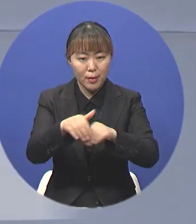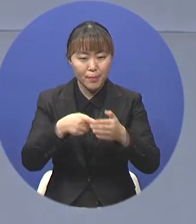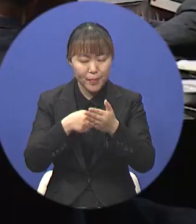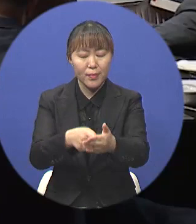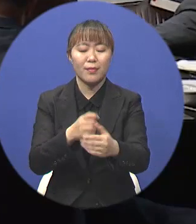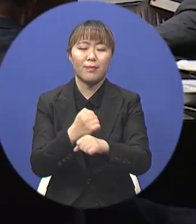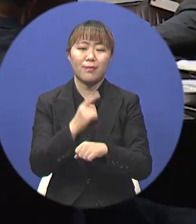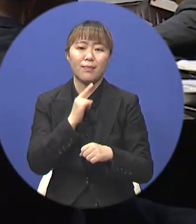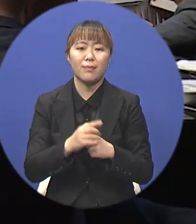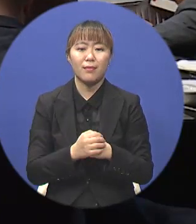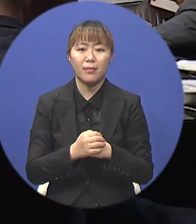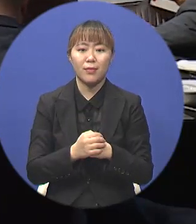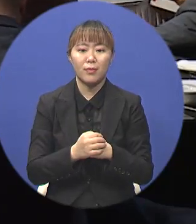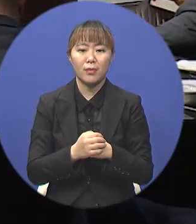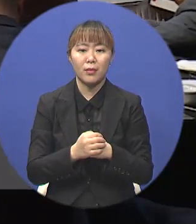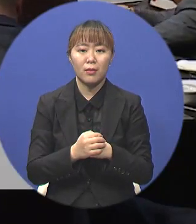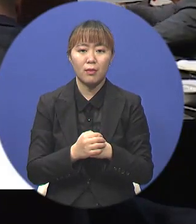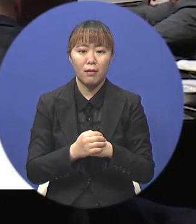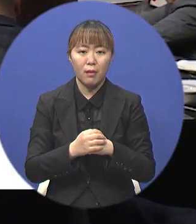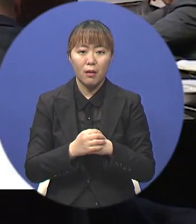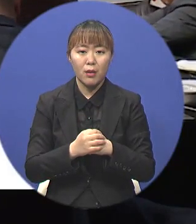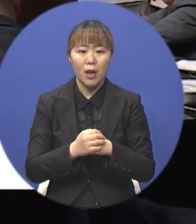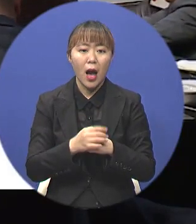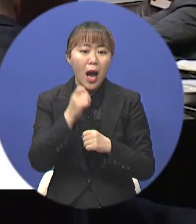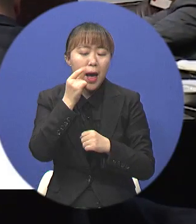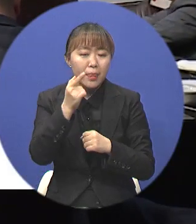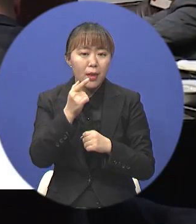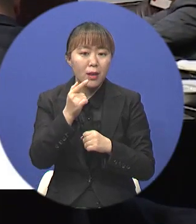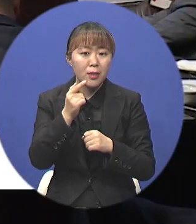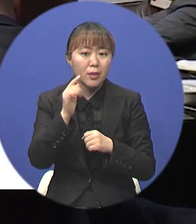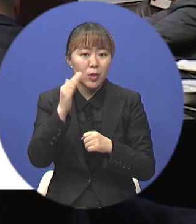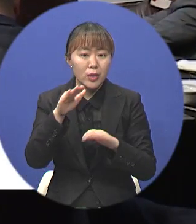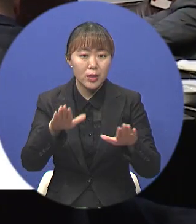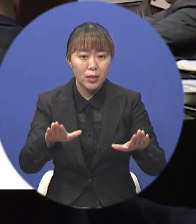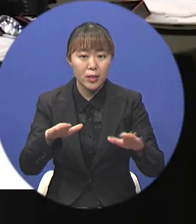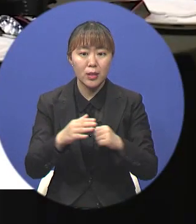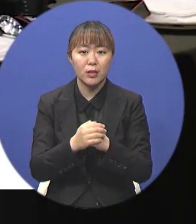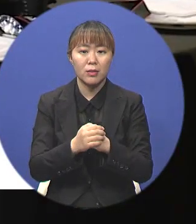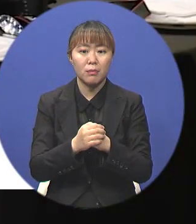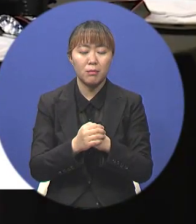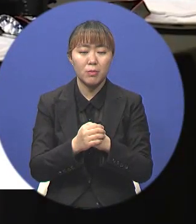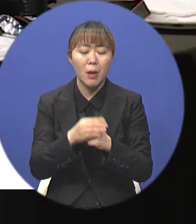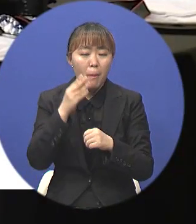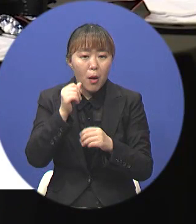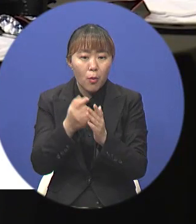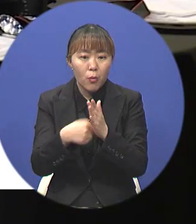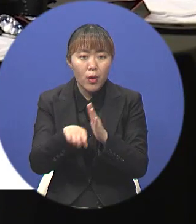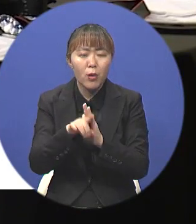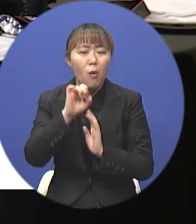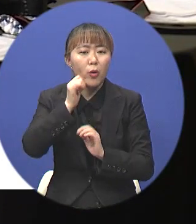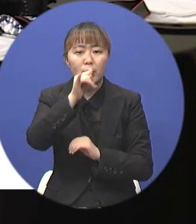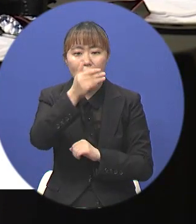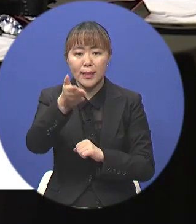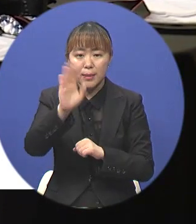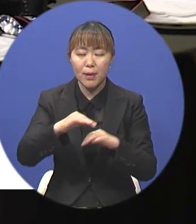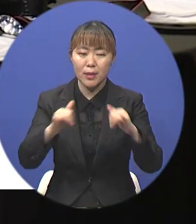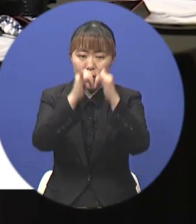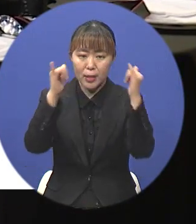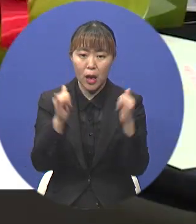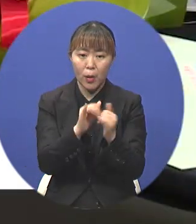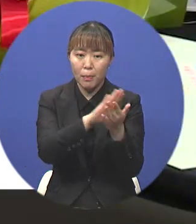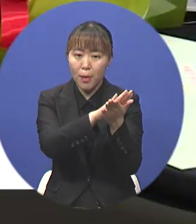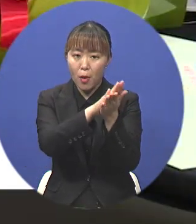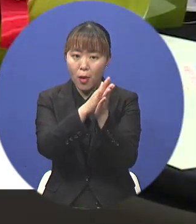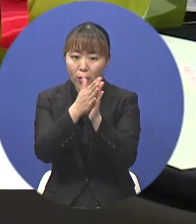하겠습니다. 의회가 시작된 지 한 달 남짓 흐른 지금. 의정활동 적응에는 다소 어려움도 있지만 사회